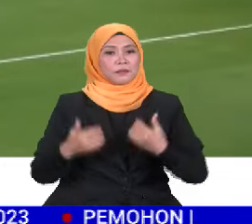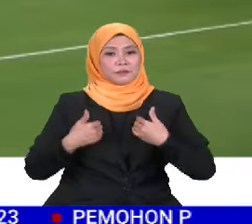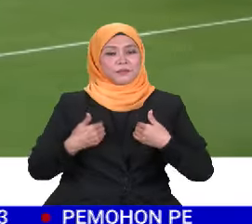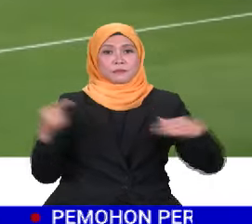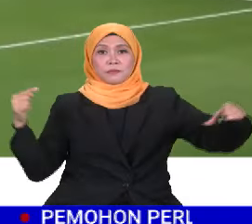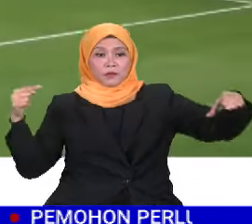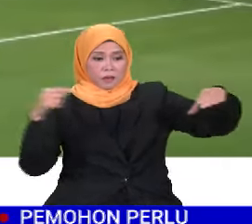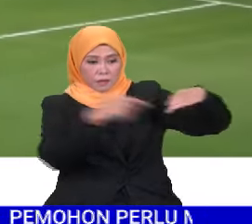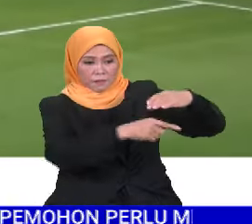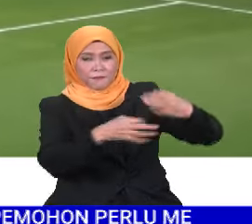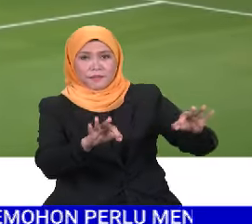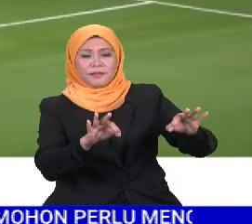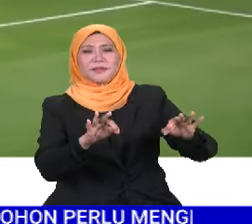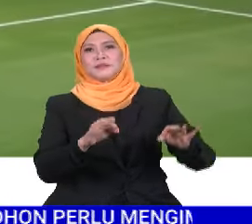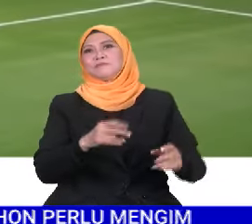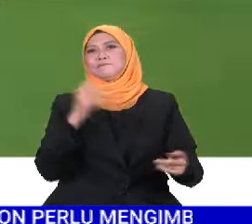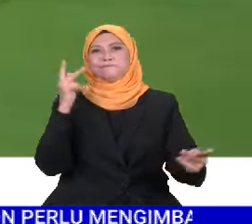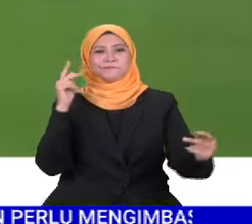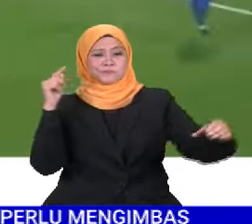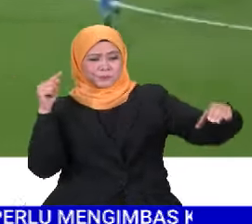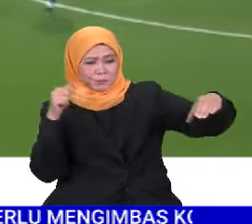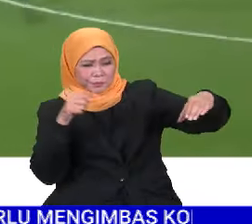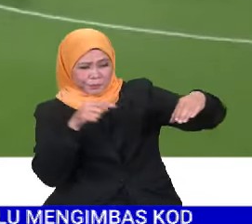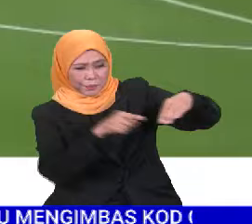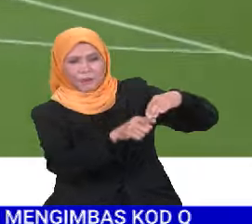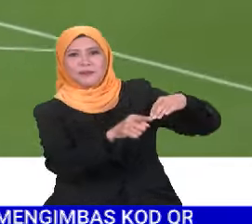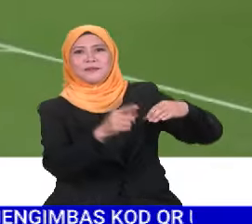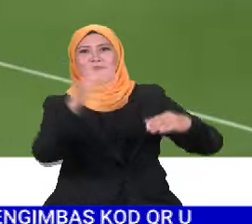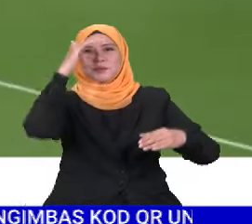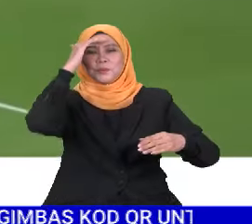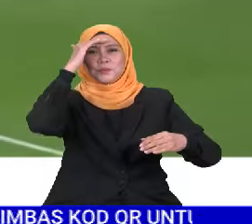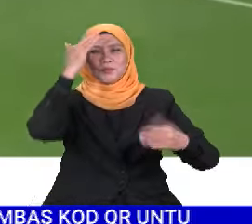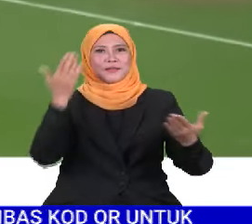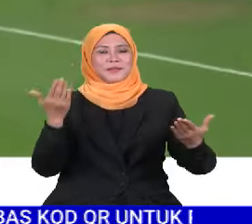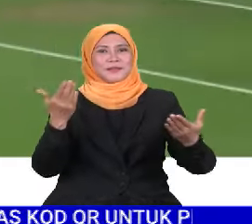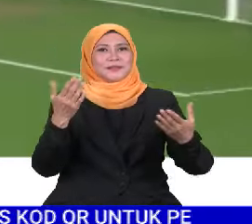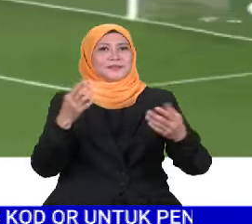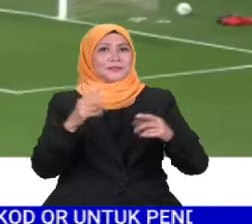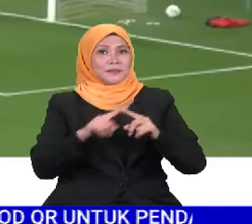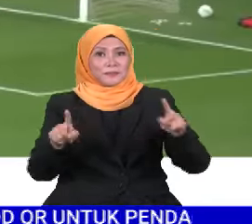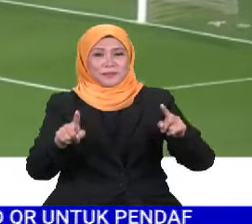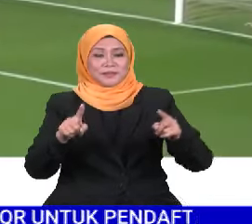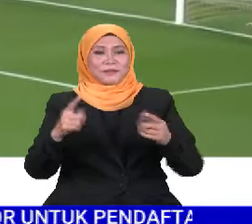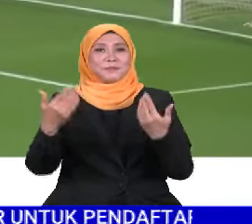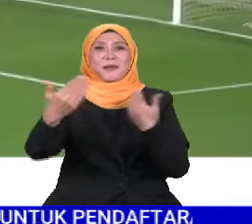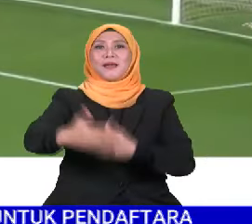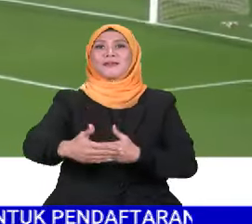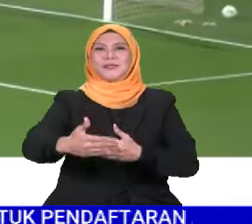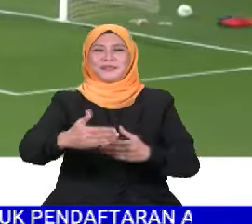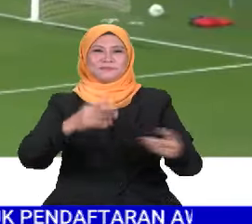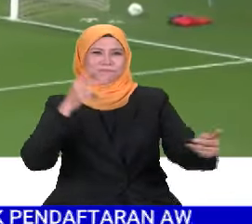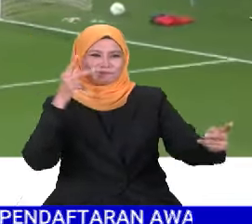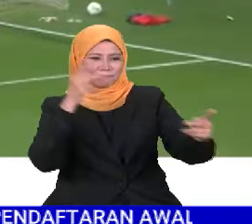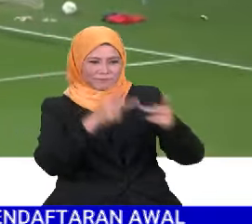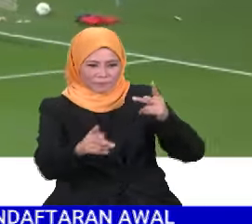Beberapa sepakan percuma yang diperoleh juga gagal menepati sasaran. JDT berpeluang meledak jaringan namun sepakan penalti Syafiq Rahim tidak tepat